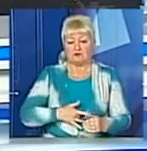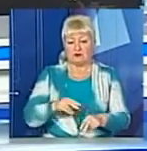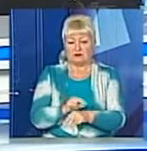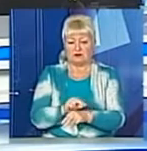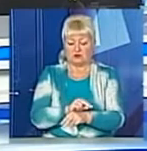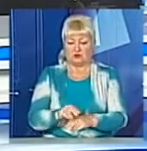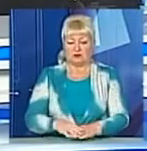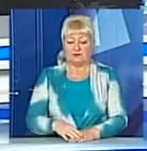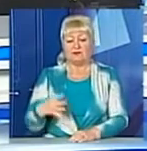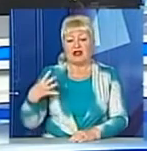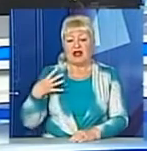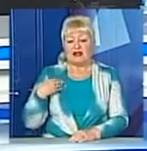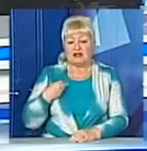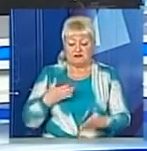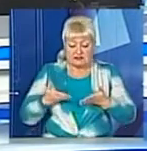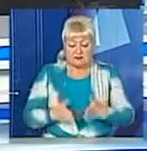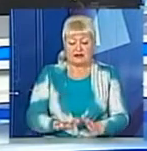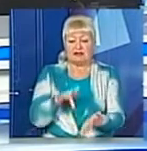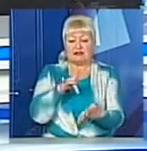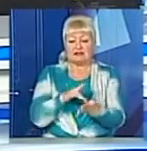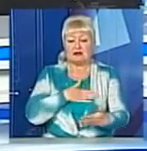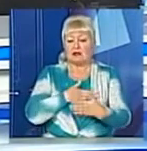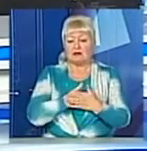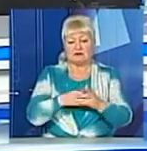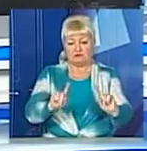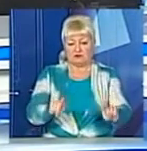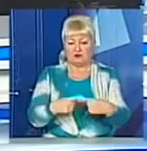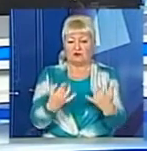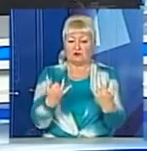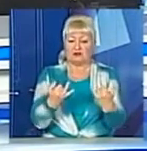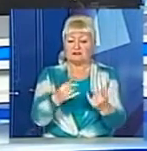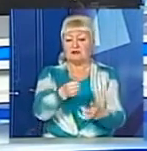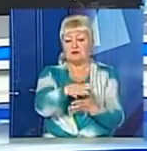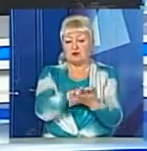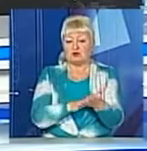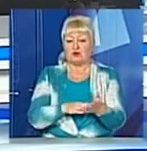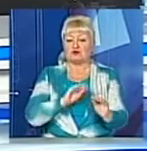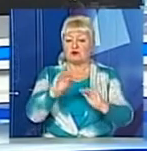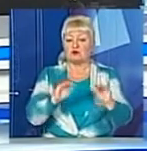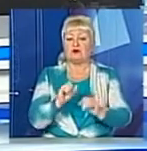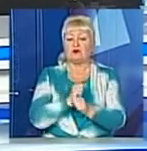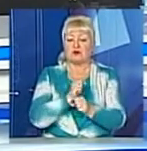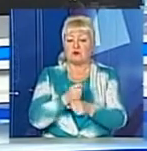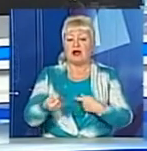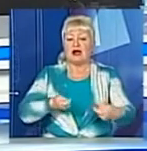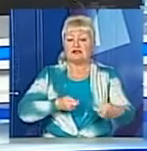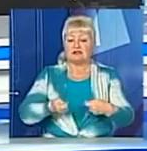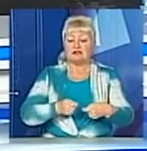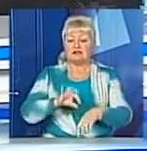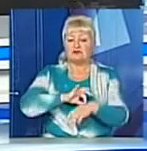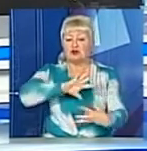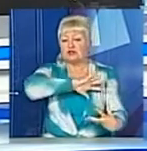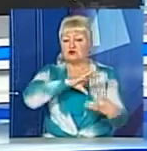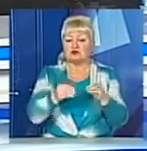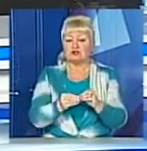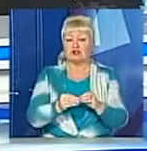А Львівський перинатальний центр активно відновлюють. Зараз на об'єкті тривають оздоблювальні роботи на адміністративному та діагностичному